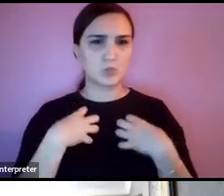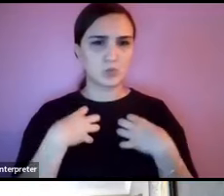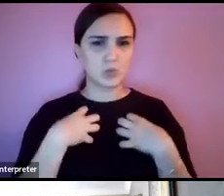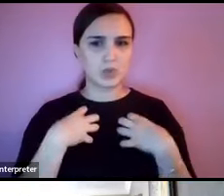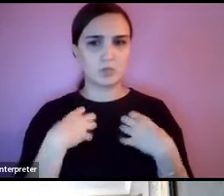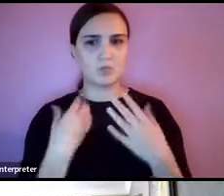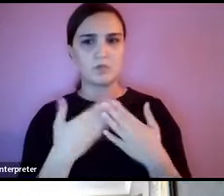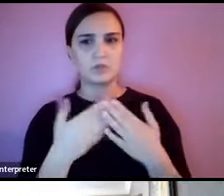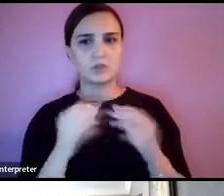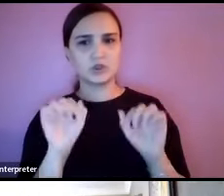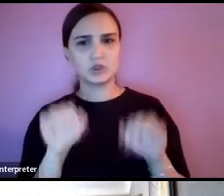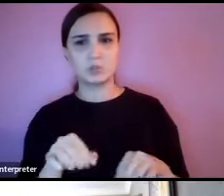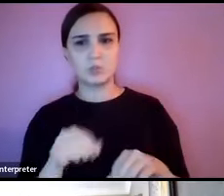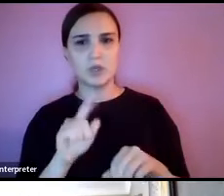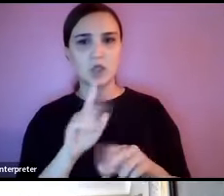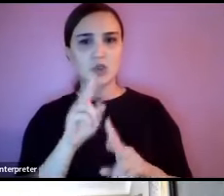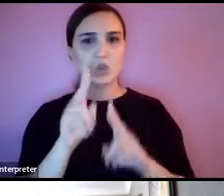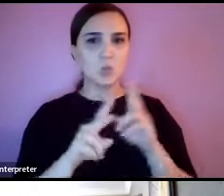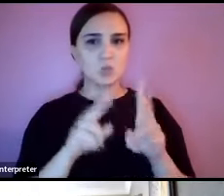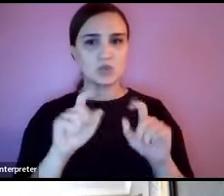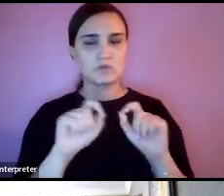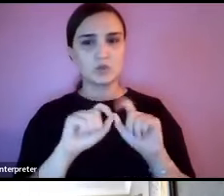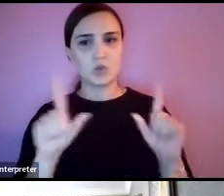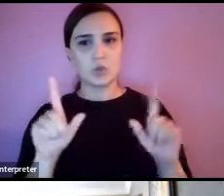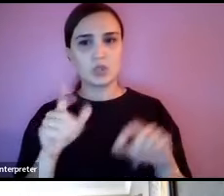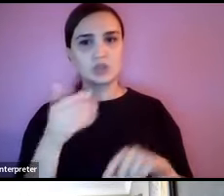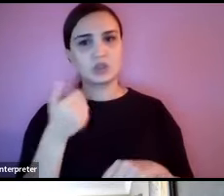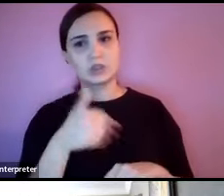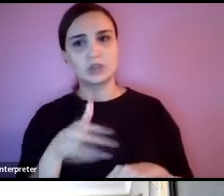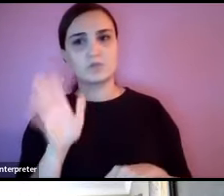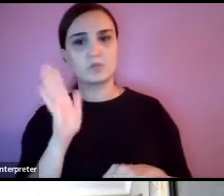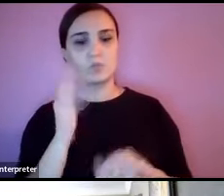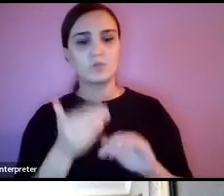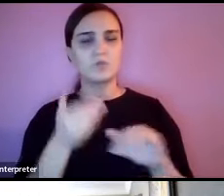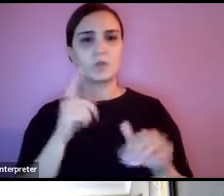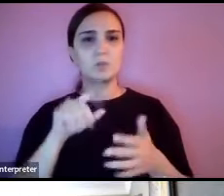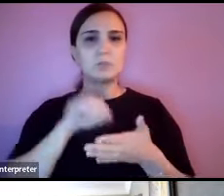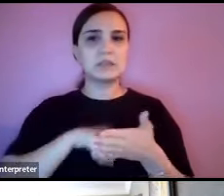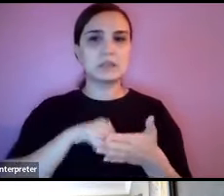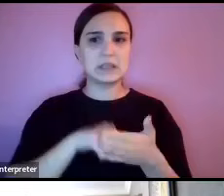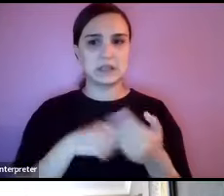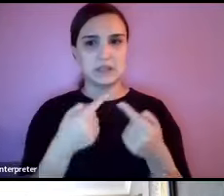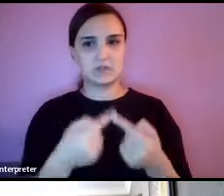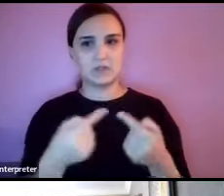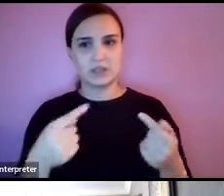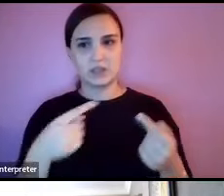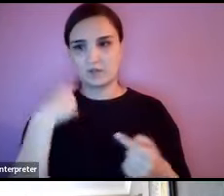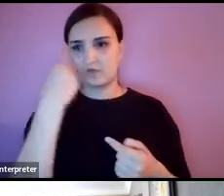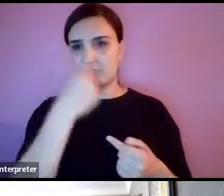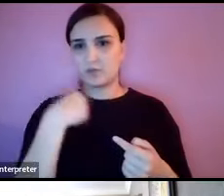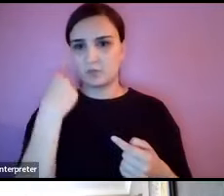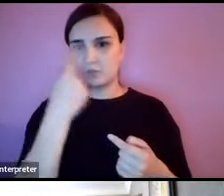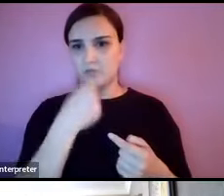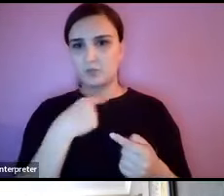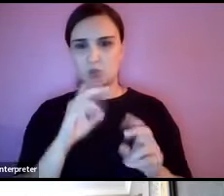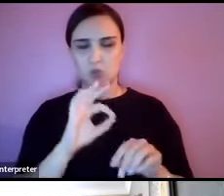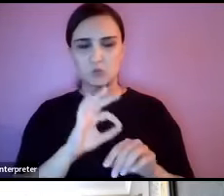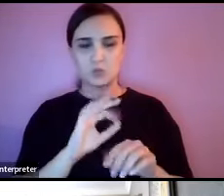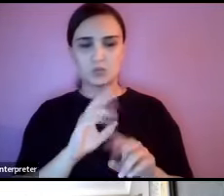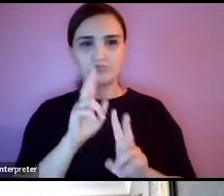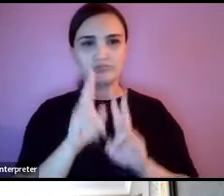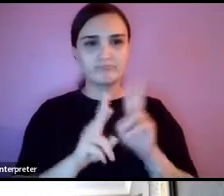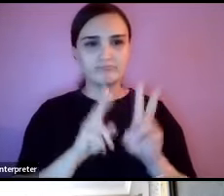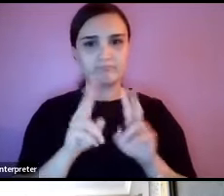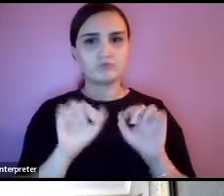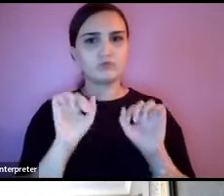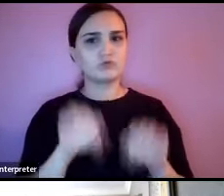ან შეიძლება უჩივის სკოლაში წასვლის წინ იმიზეზებს სხვადასხვა ფიზიკურ ჩივილებს, ან